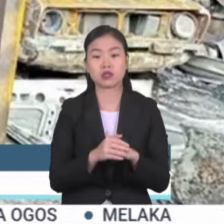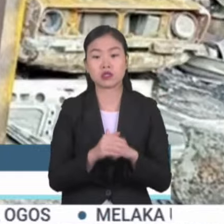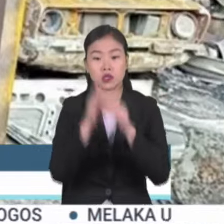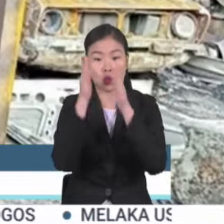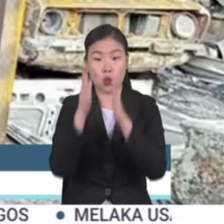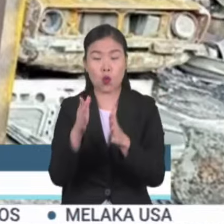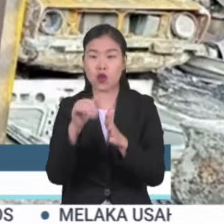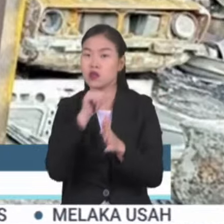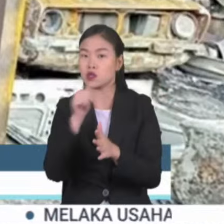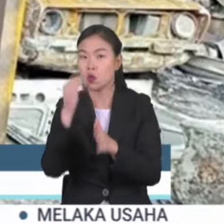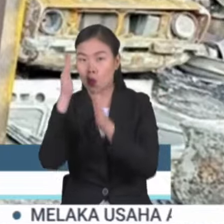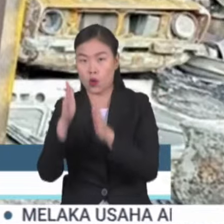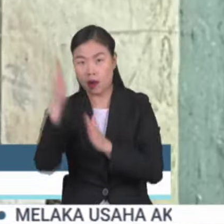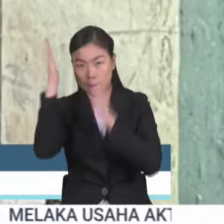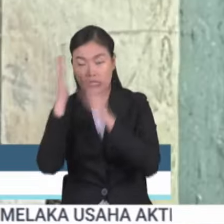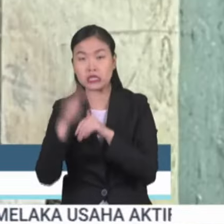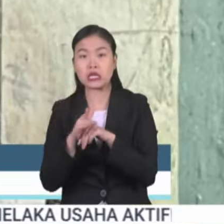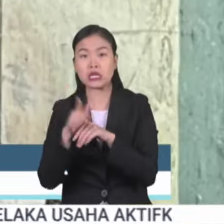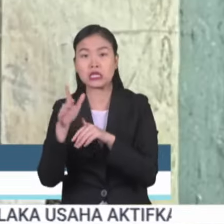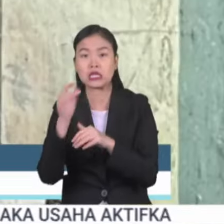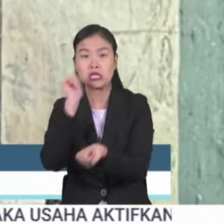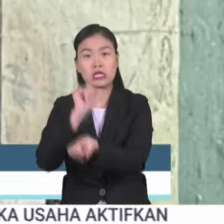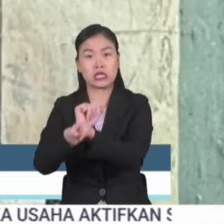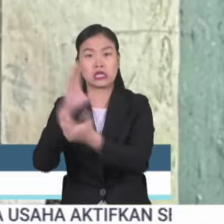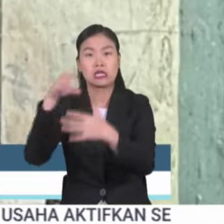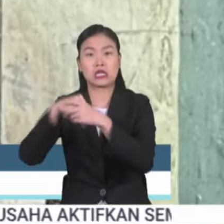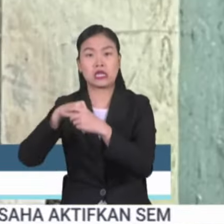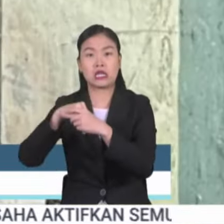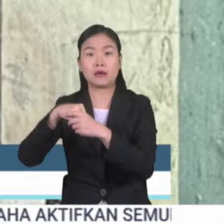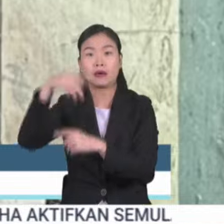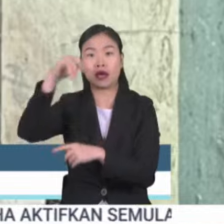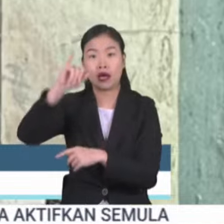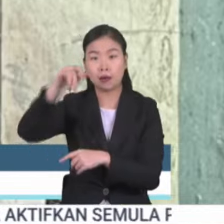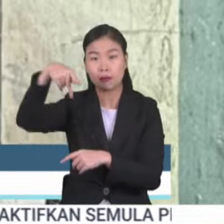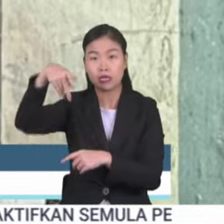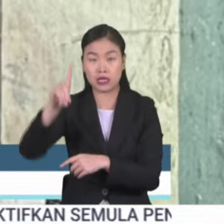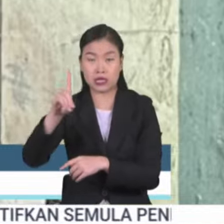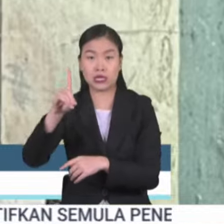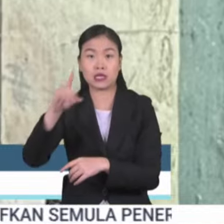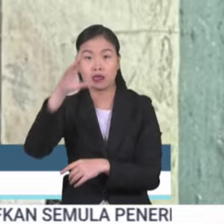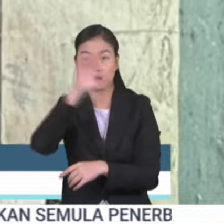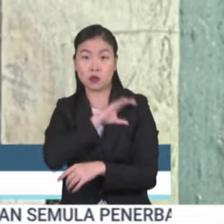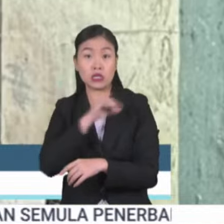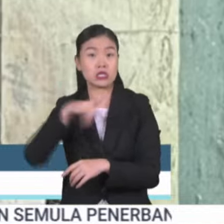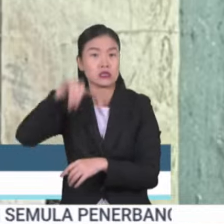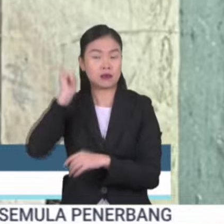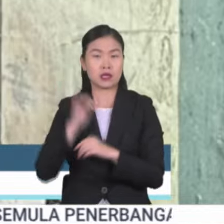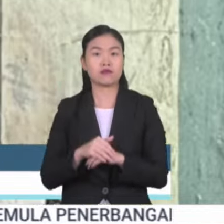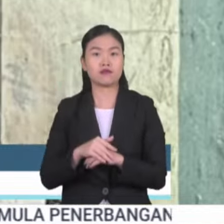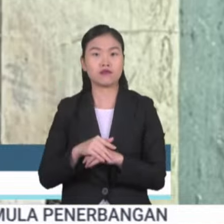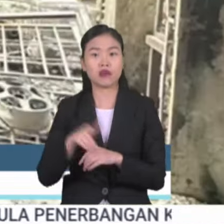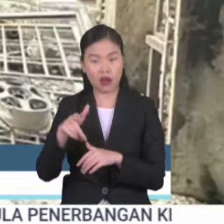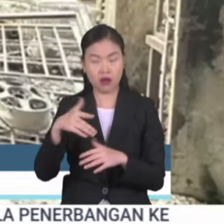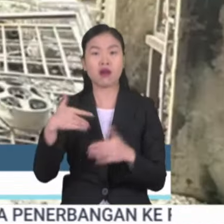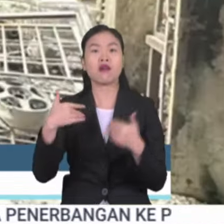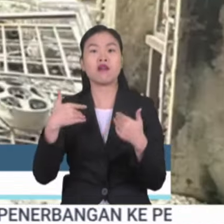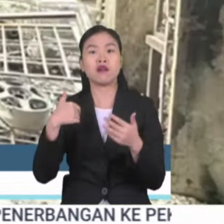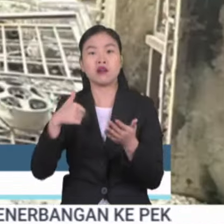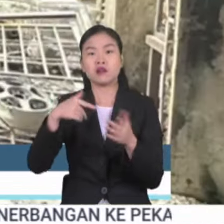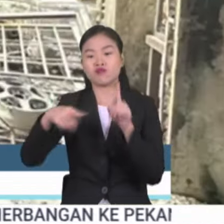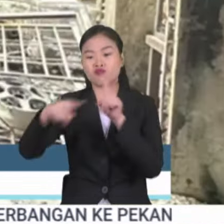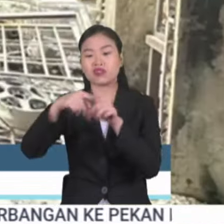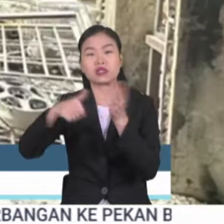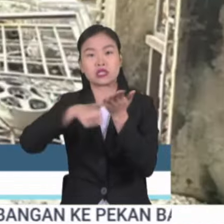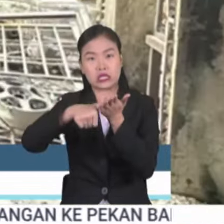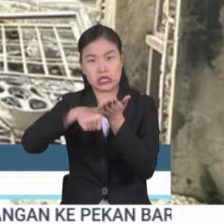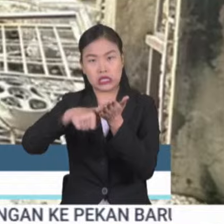warga asing itu dicukup di perkarangan Ibu pejabat polis daerah berkenaan semalam selain Dia didapati positif dadah turut